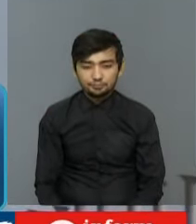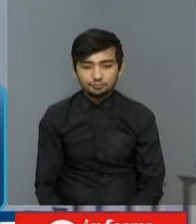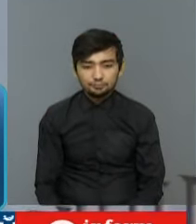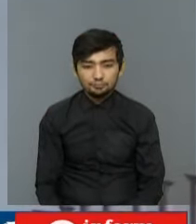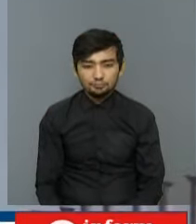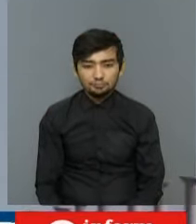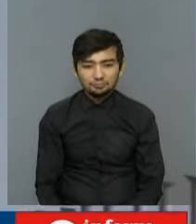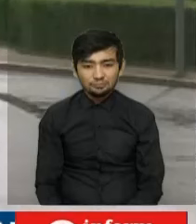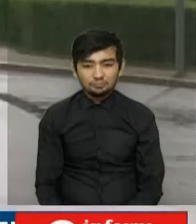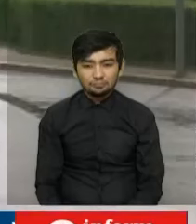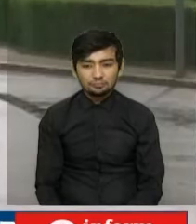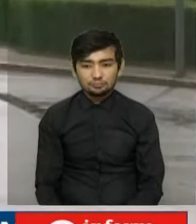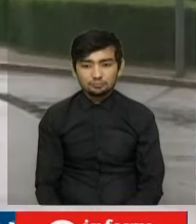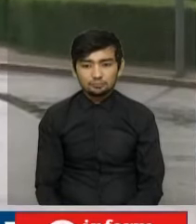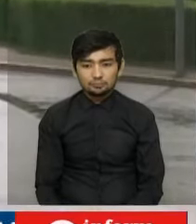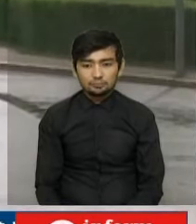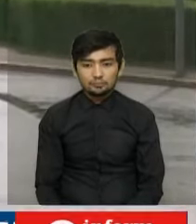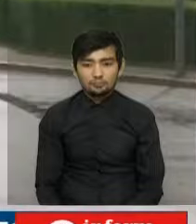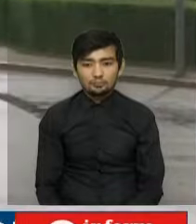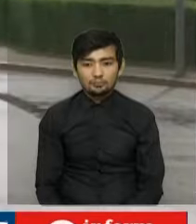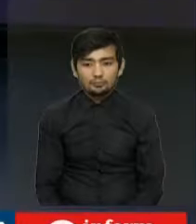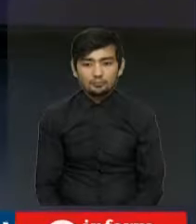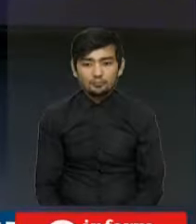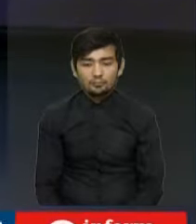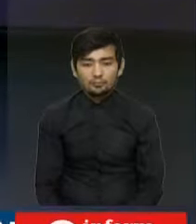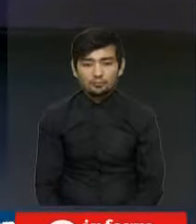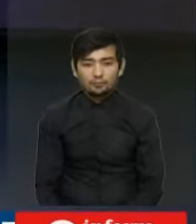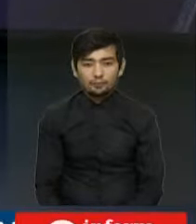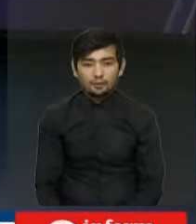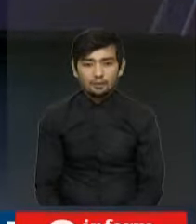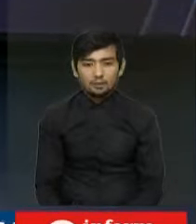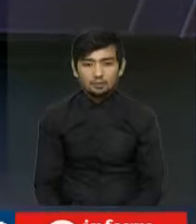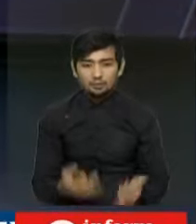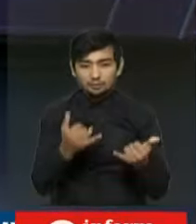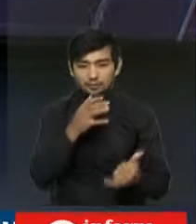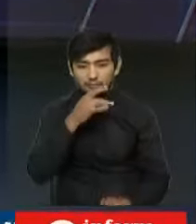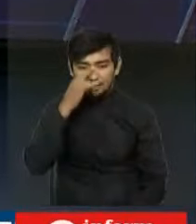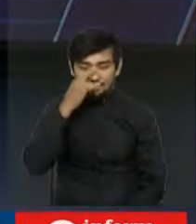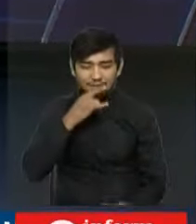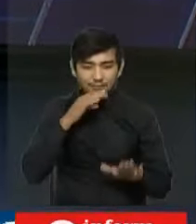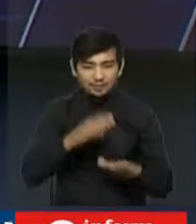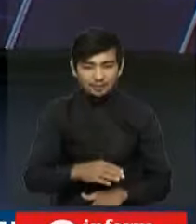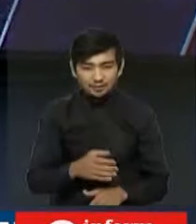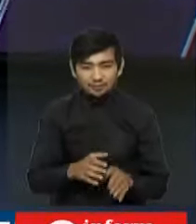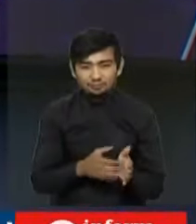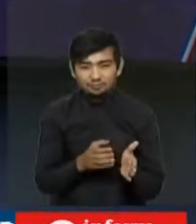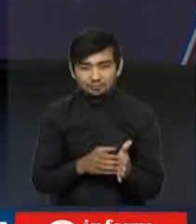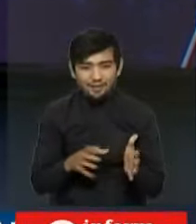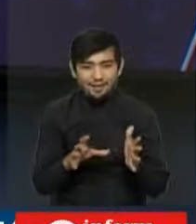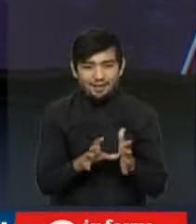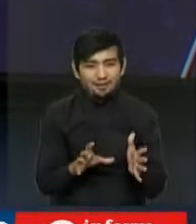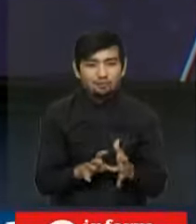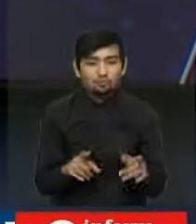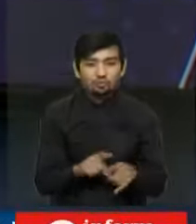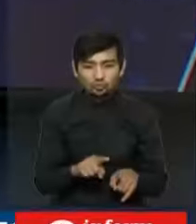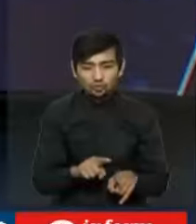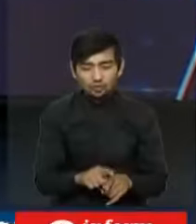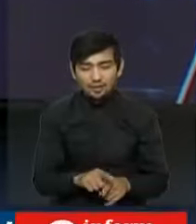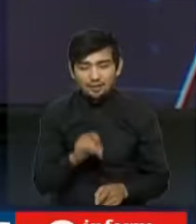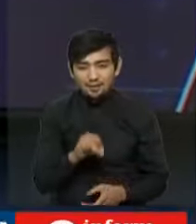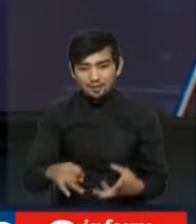Сарсенбаев, Кублан Утигенов, Информбюро, Астана. Тем временем в Казахстане наблюдается острый дефицит электроэнергии.